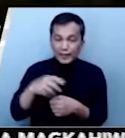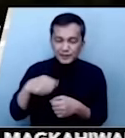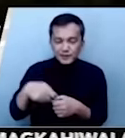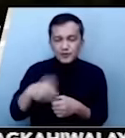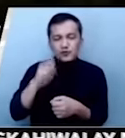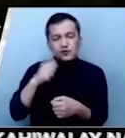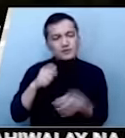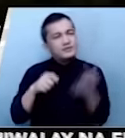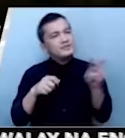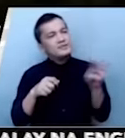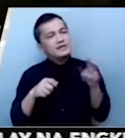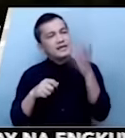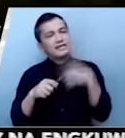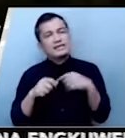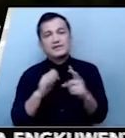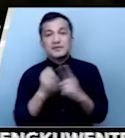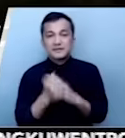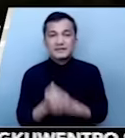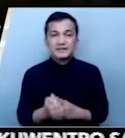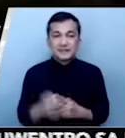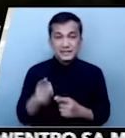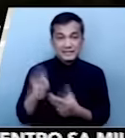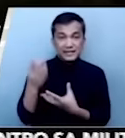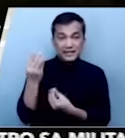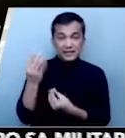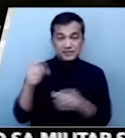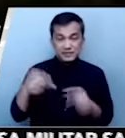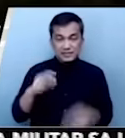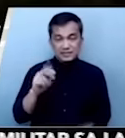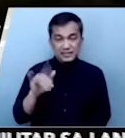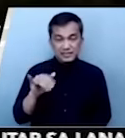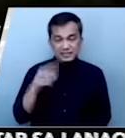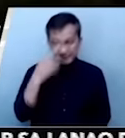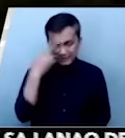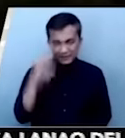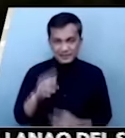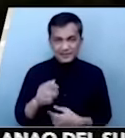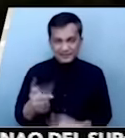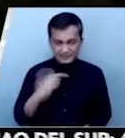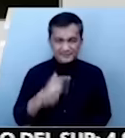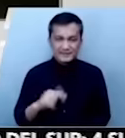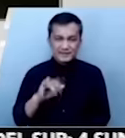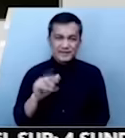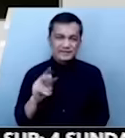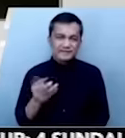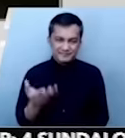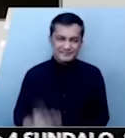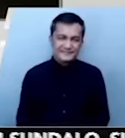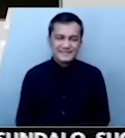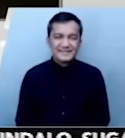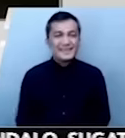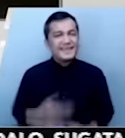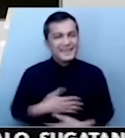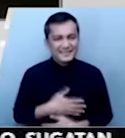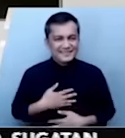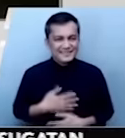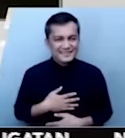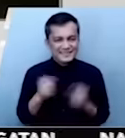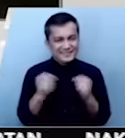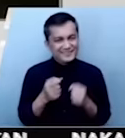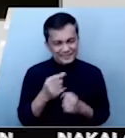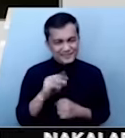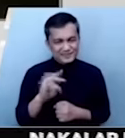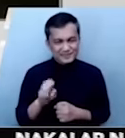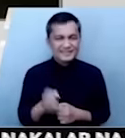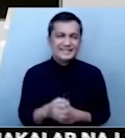ng nature. At yan ang latest mula rito sa Tanay Rizal. Balik sa iyo, Ivan. Enjoy mo ang lamig dyan, Jamie. Maraming salamat